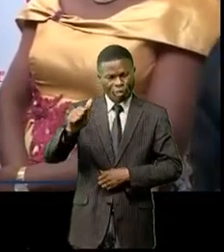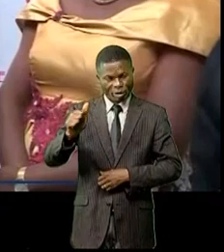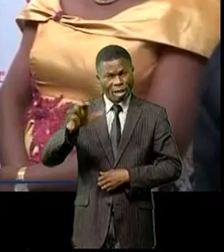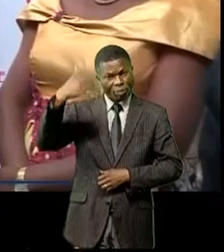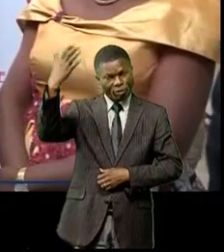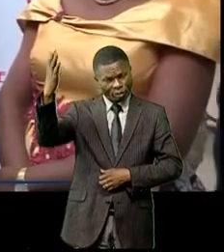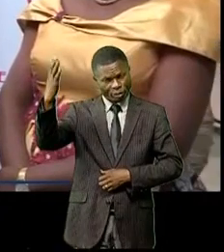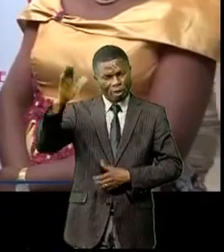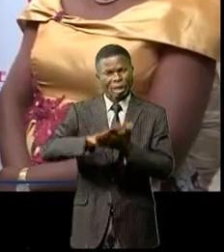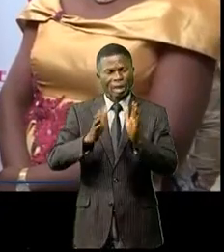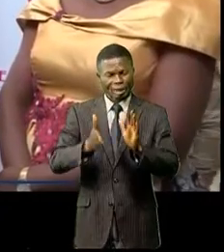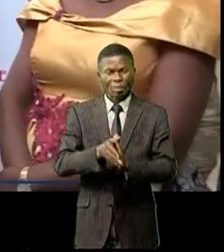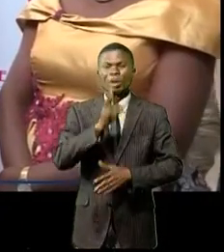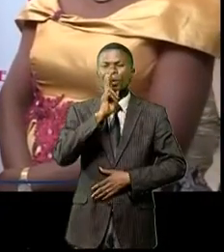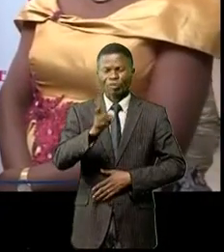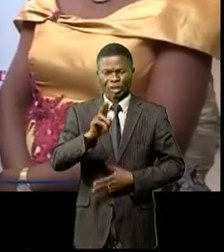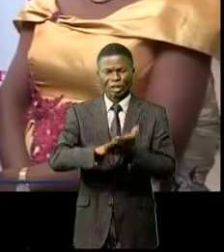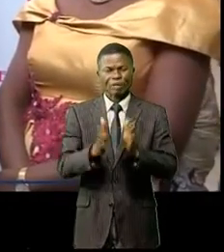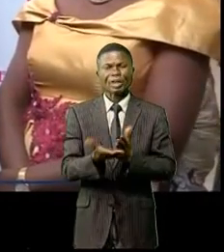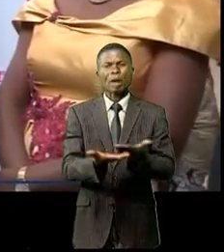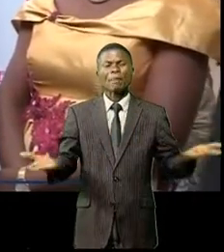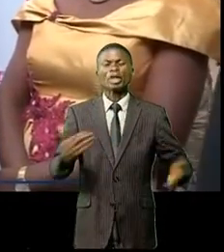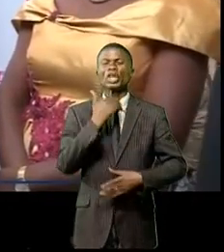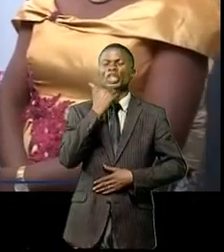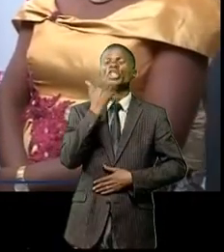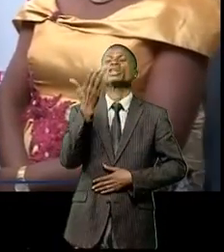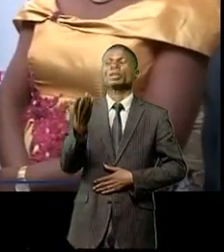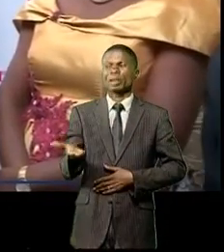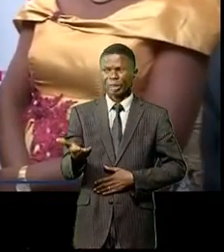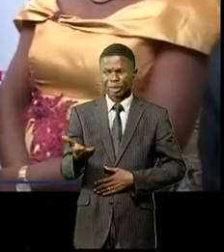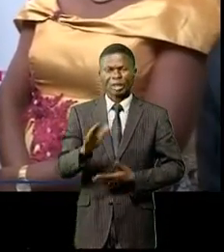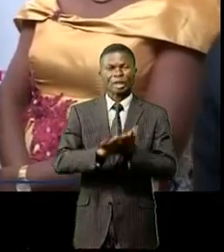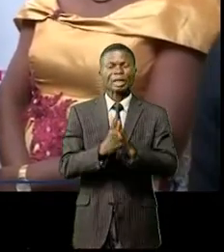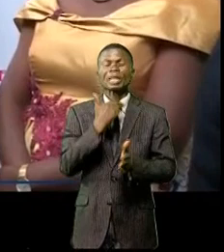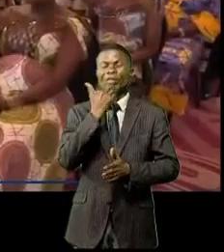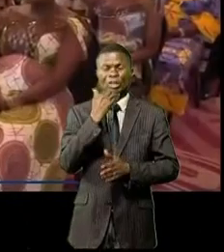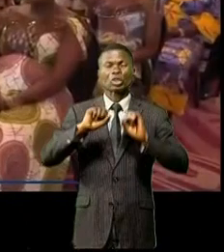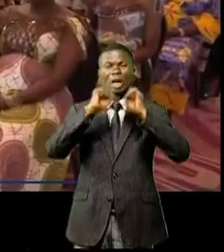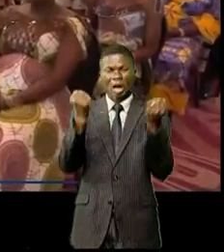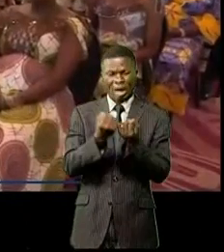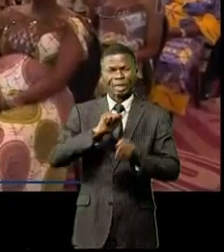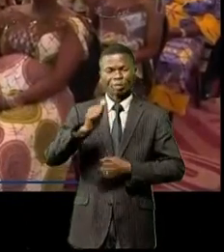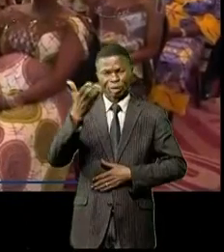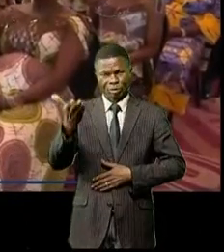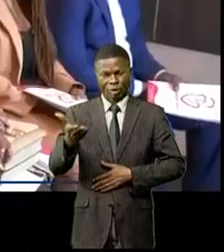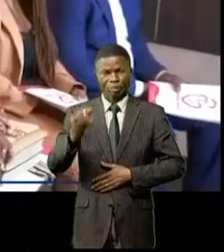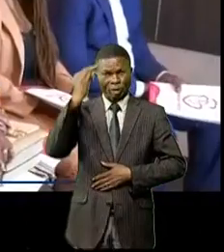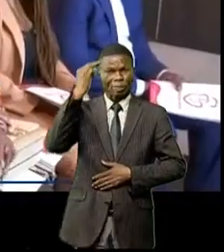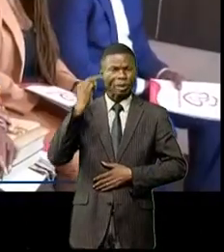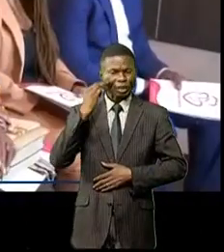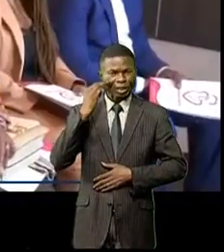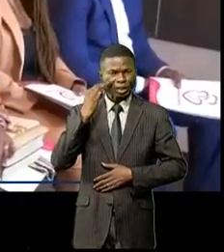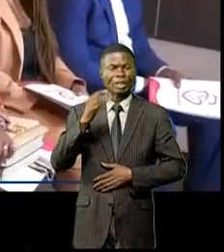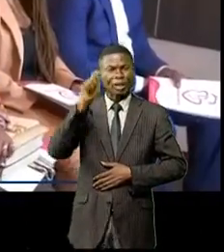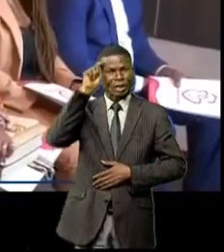par être réellement patrons. Ce sont les patronnes de leurs propres entreprises. La ministre du Genre, Femmes et